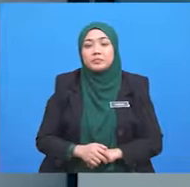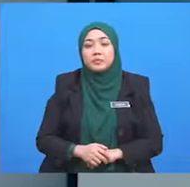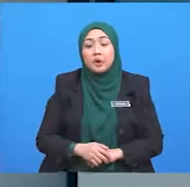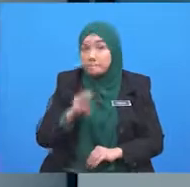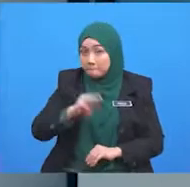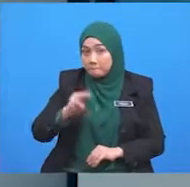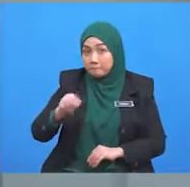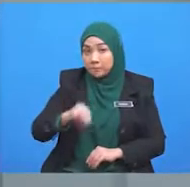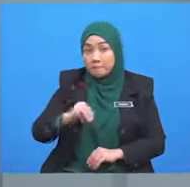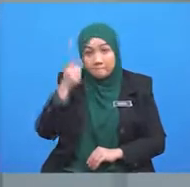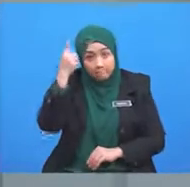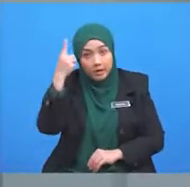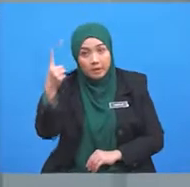kan?